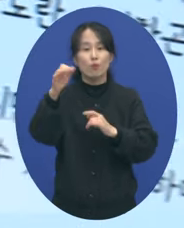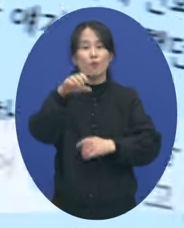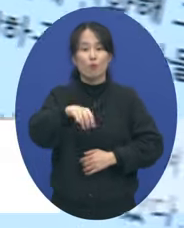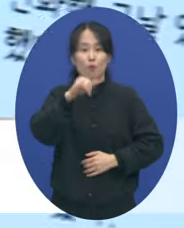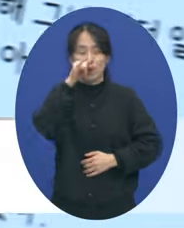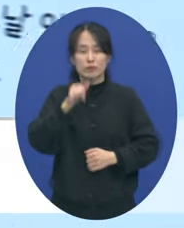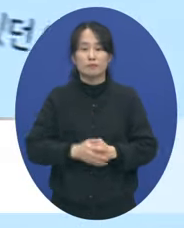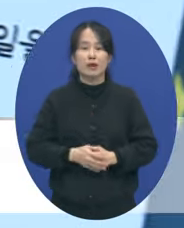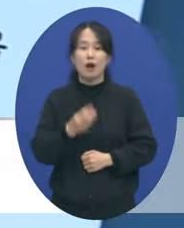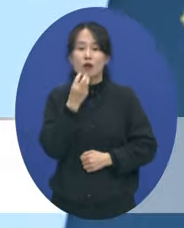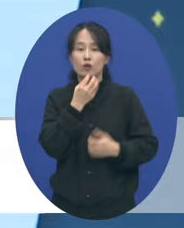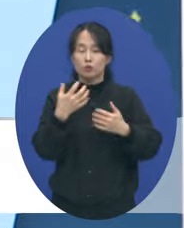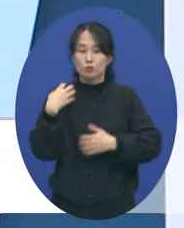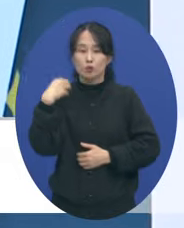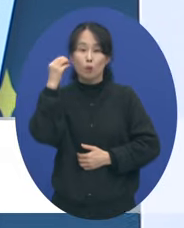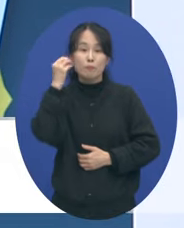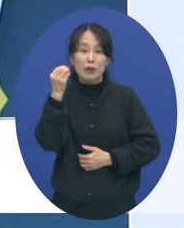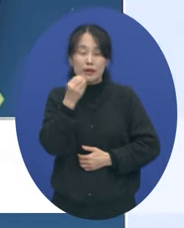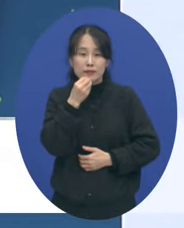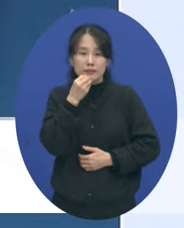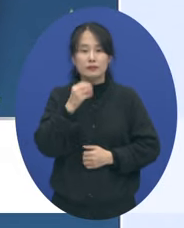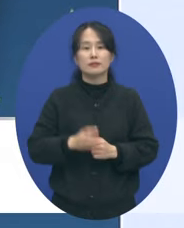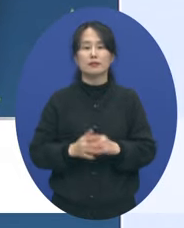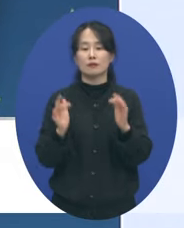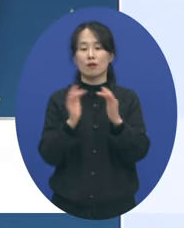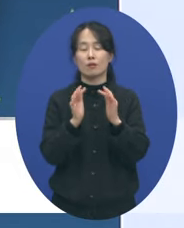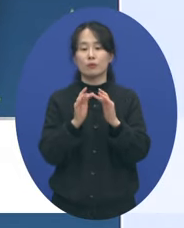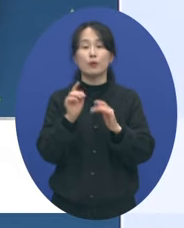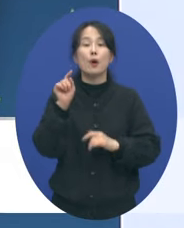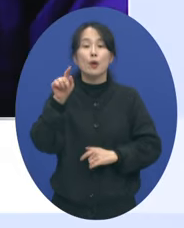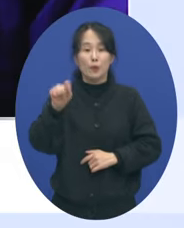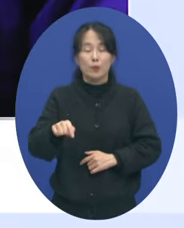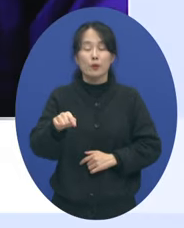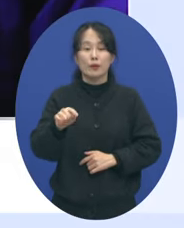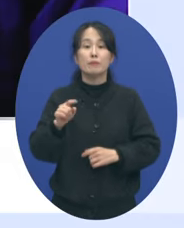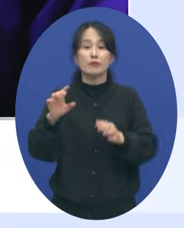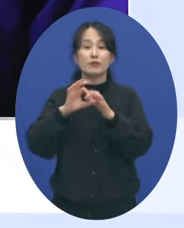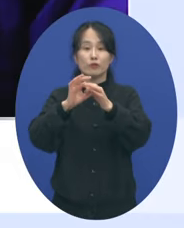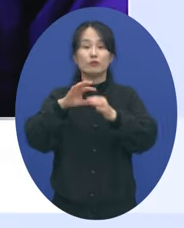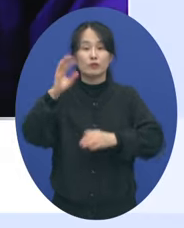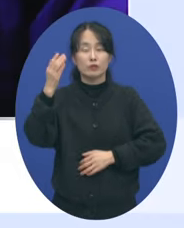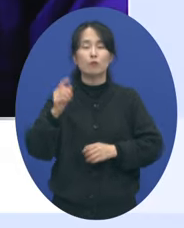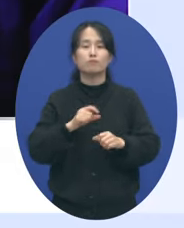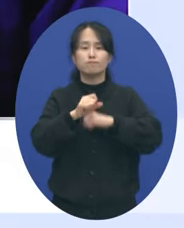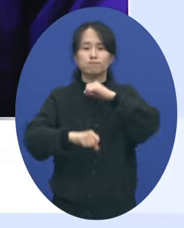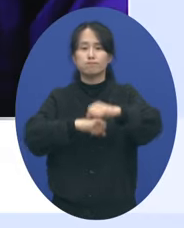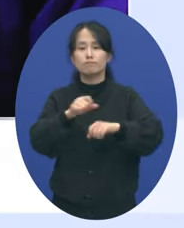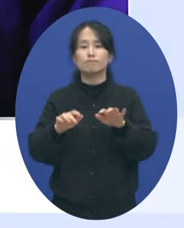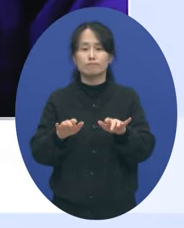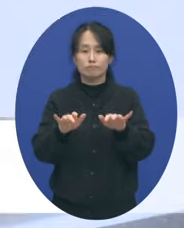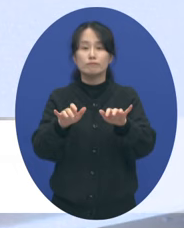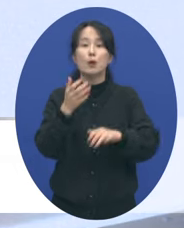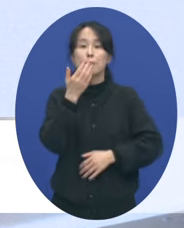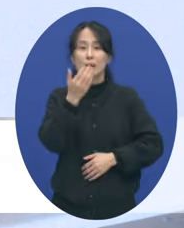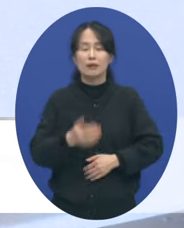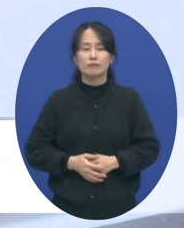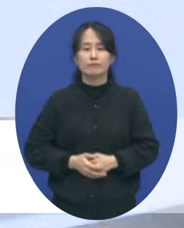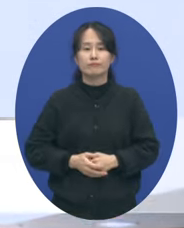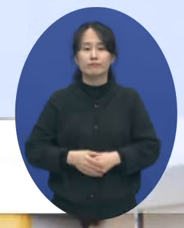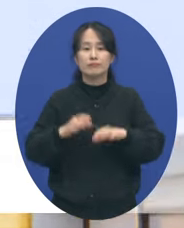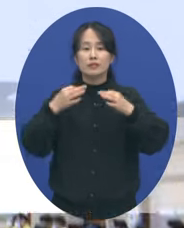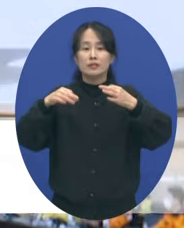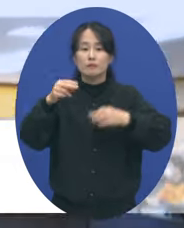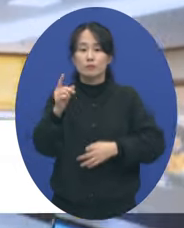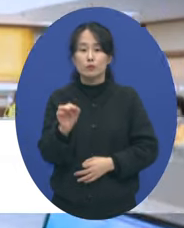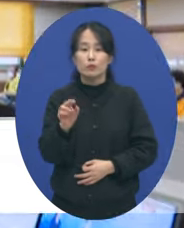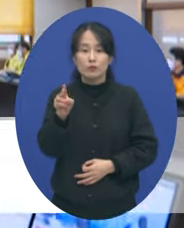경기도청 홈페이지에서 기업과 연대 아이콘을 클릭하면 연결되고 자유롭게 추모를 작성할 수 있습니다 김동현